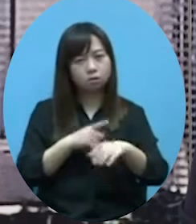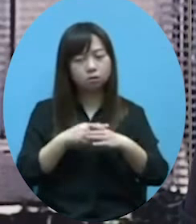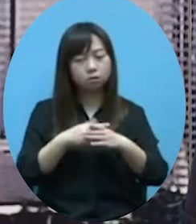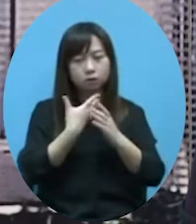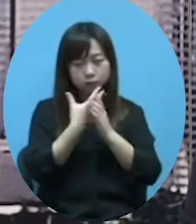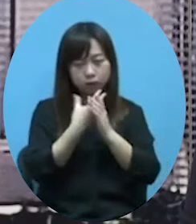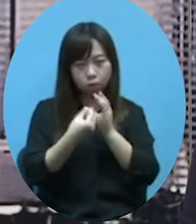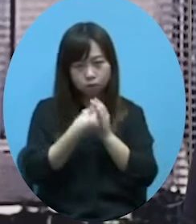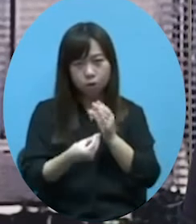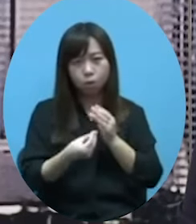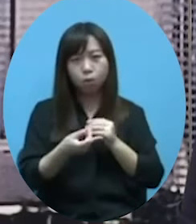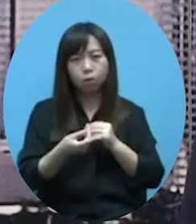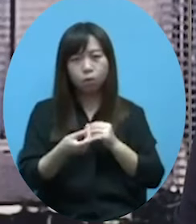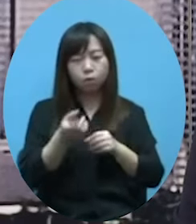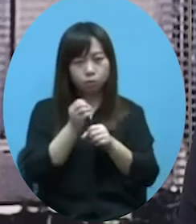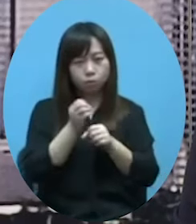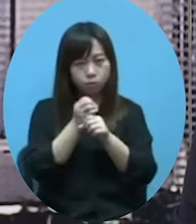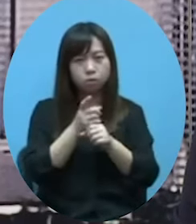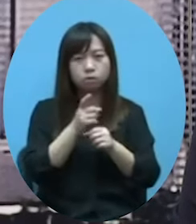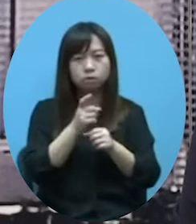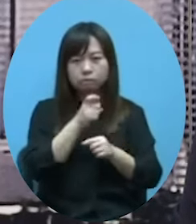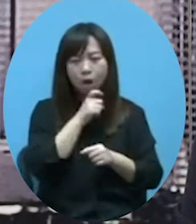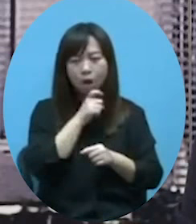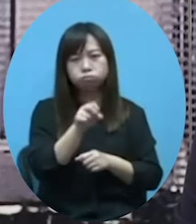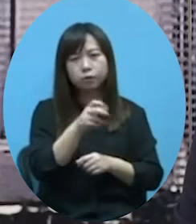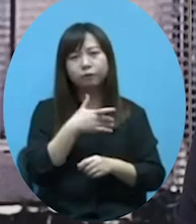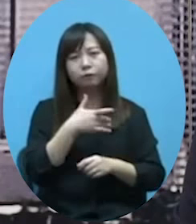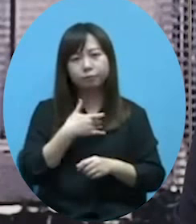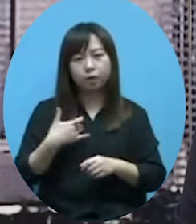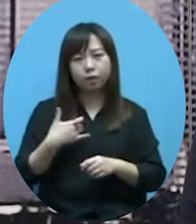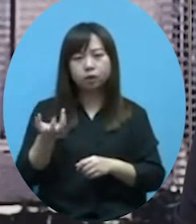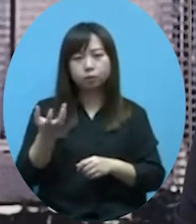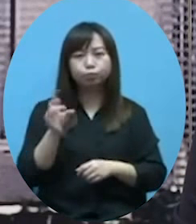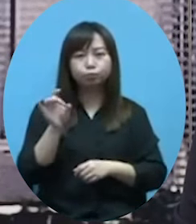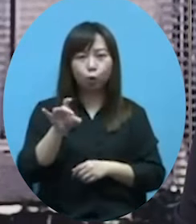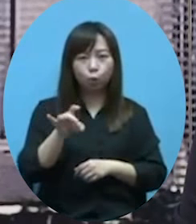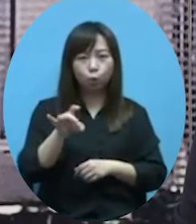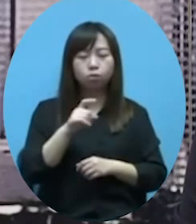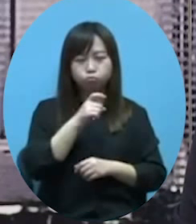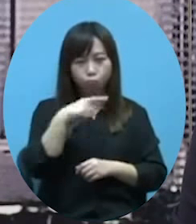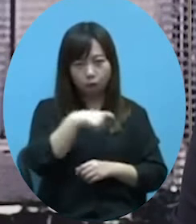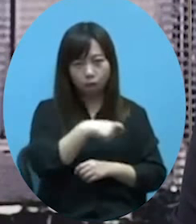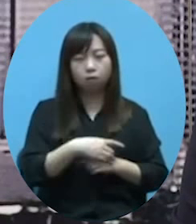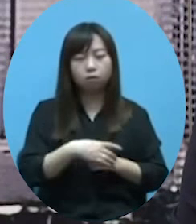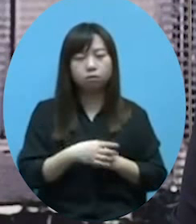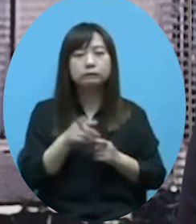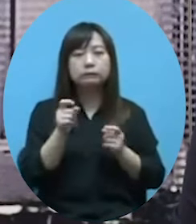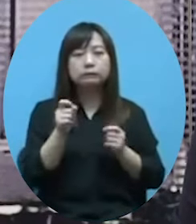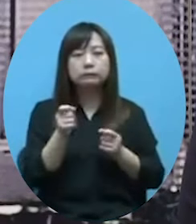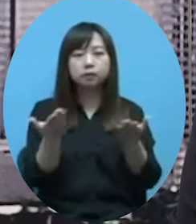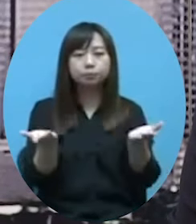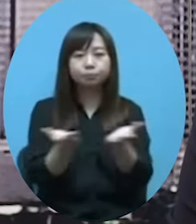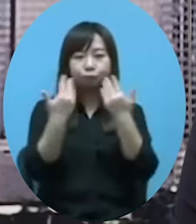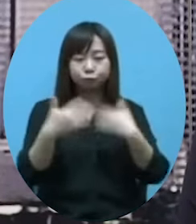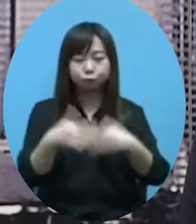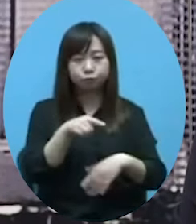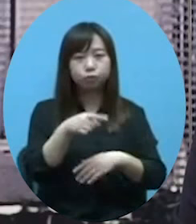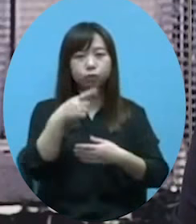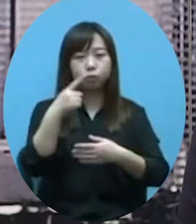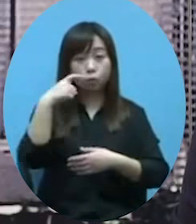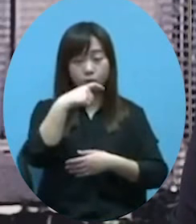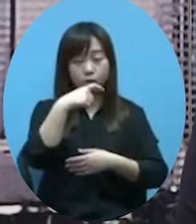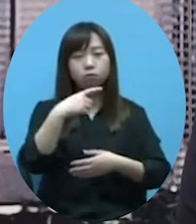樣本其實都是有陽性的證明其實病毒的基因其實在